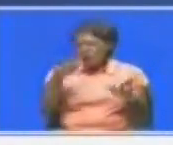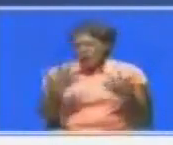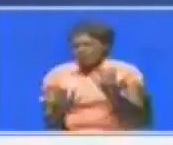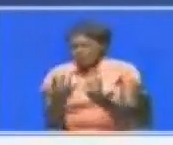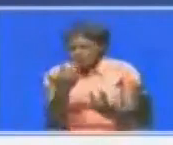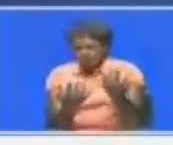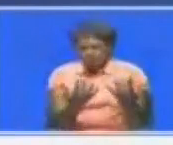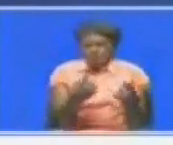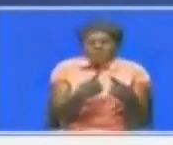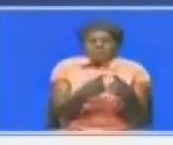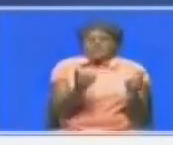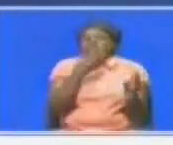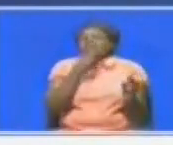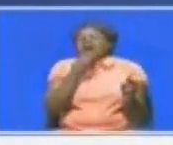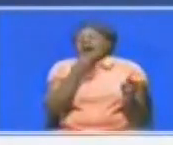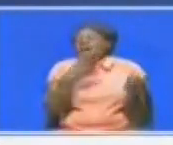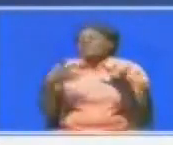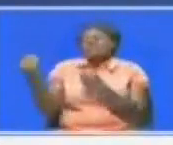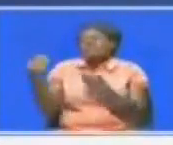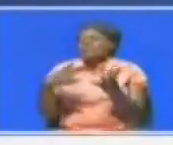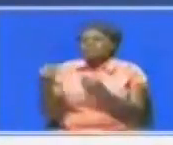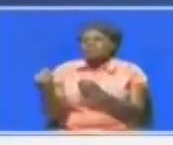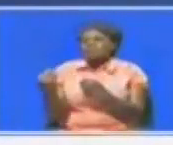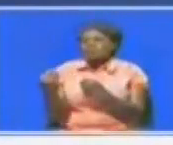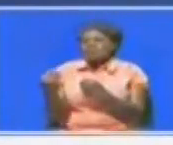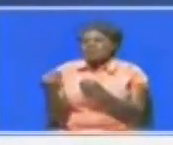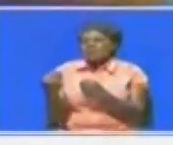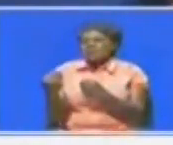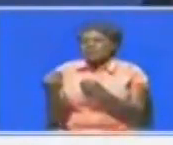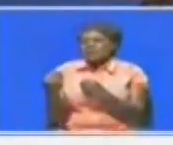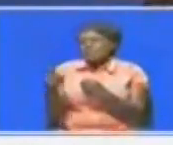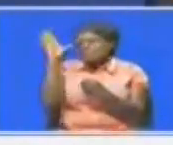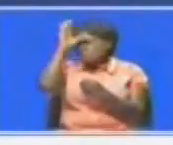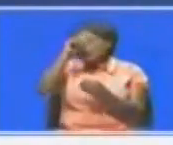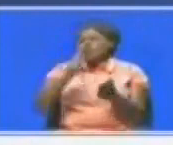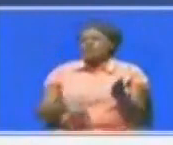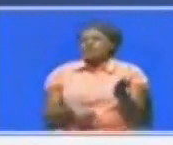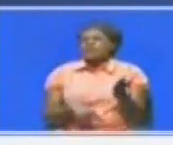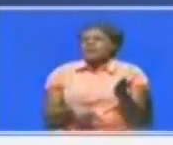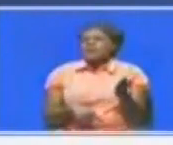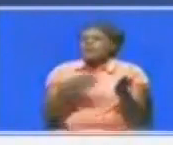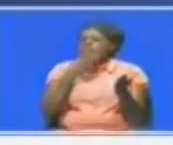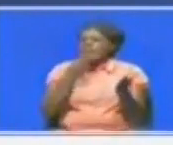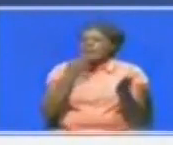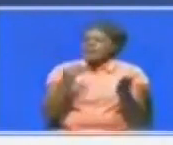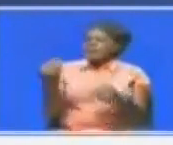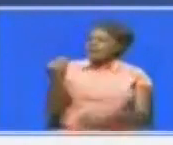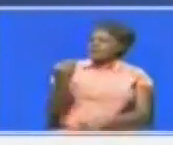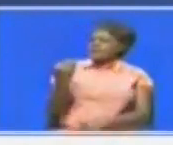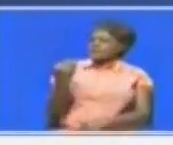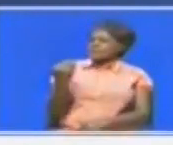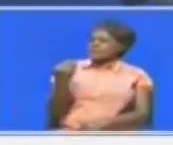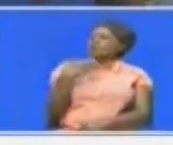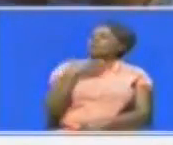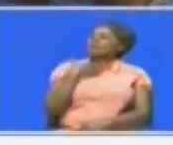ni submissive wife, lakini bado mwanamume unajiuliza, huyu mwanamume kitu gani ametafuta kwa yule mwanamke? Kwa hivyo wanaume wakae chini wajiulize.